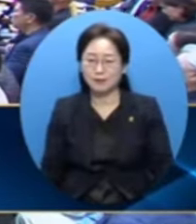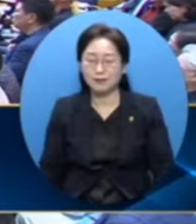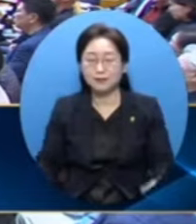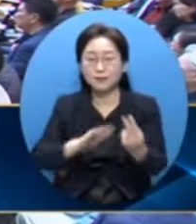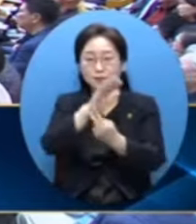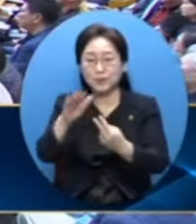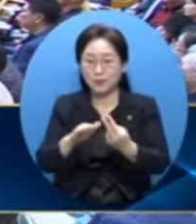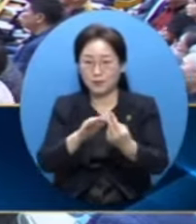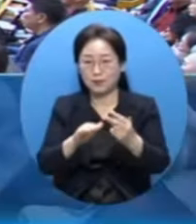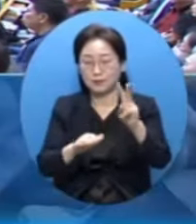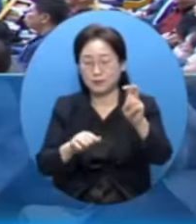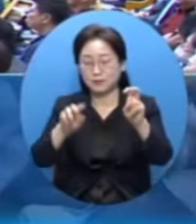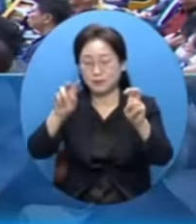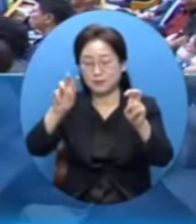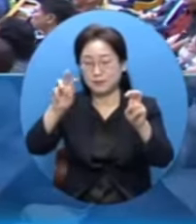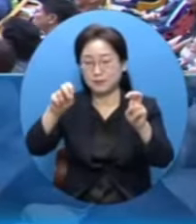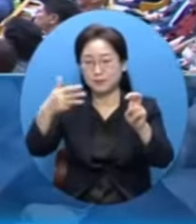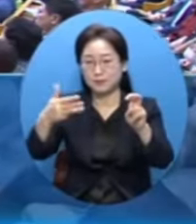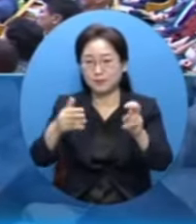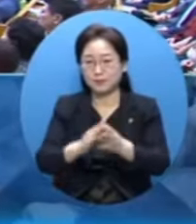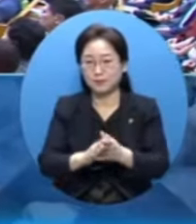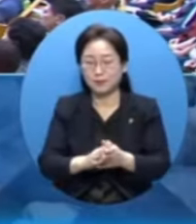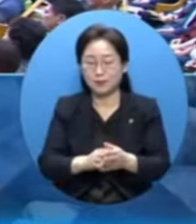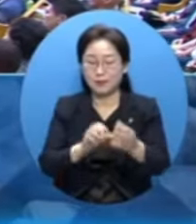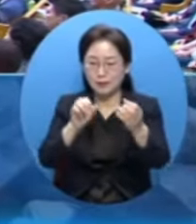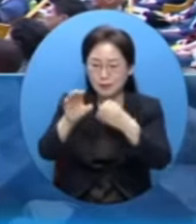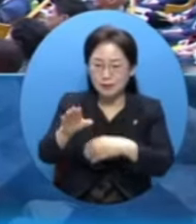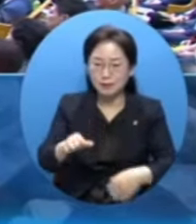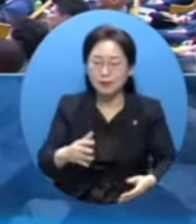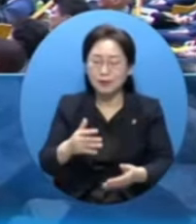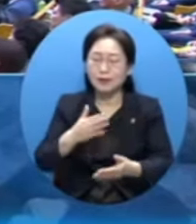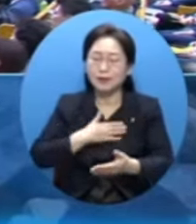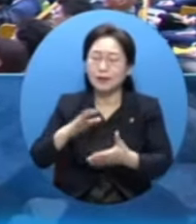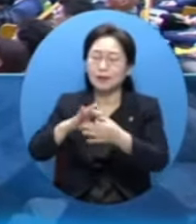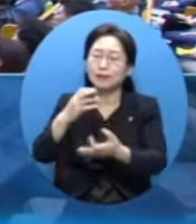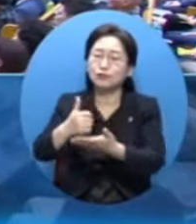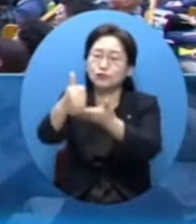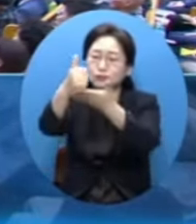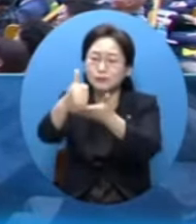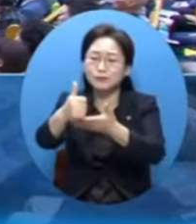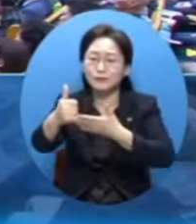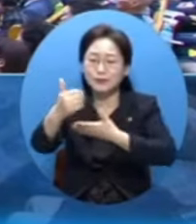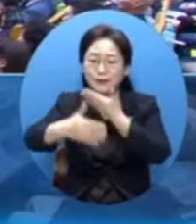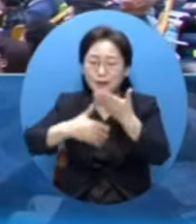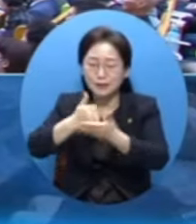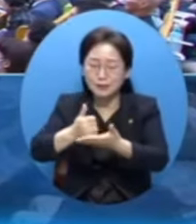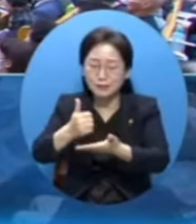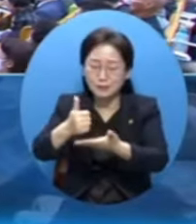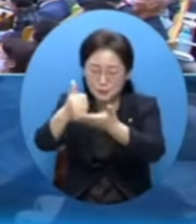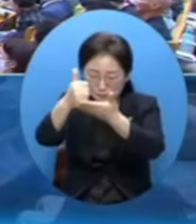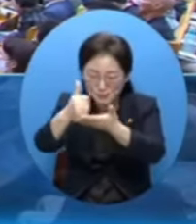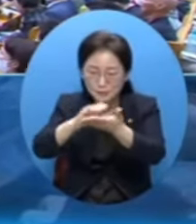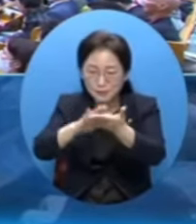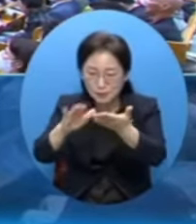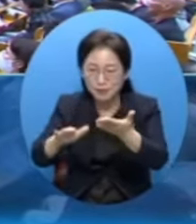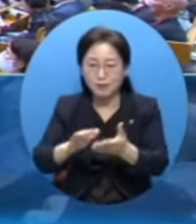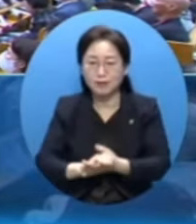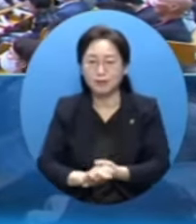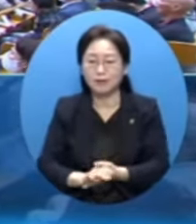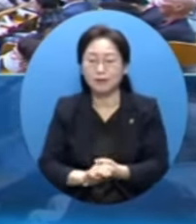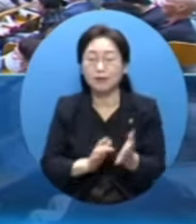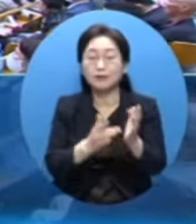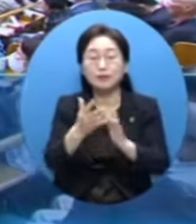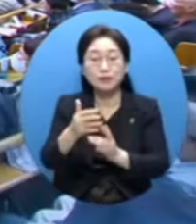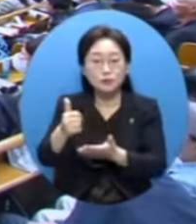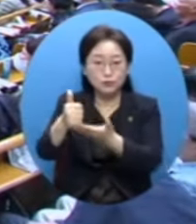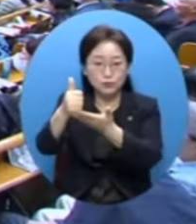요한복음 20장 28절입니다. 도마가 대답하여 이르되 나의 주님이시여 나의 하나님이시니이다. 예수님께